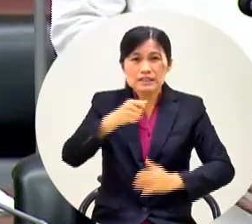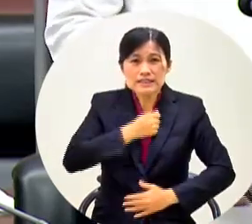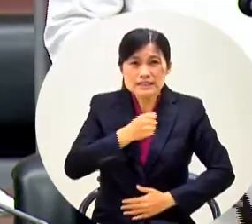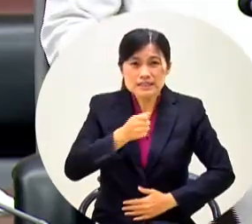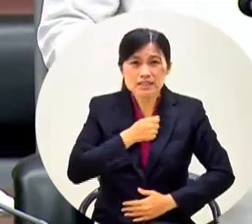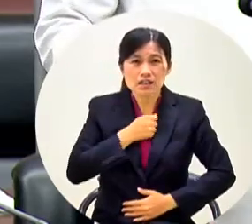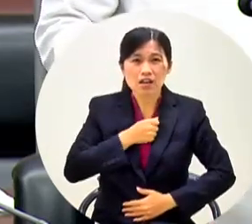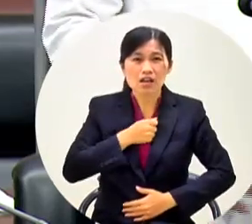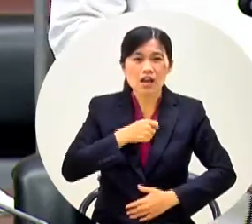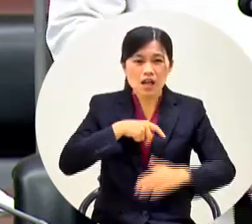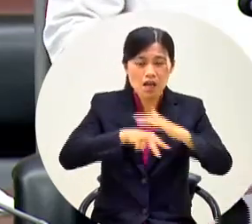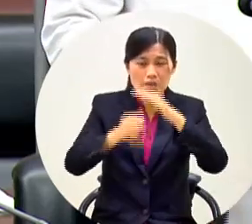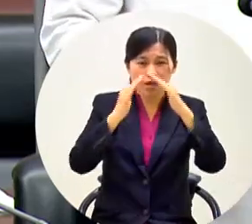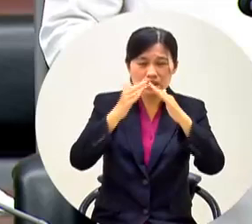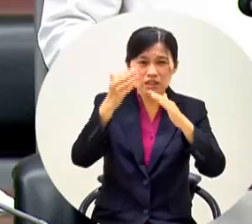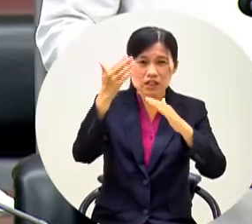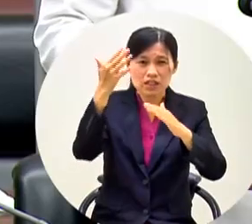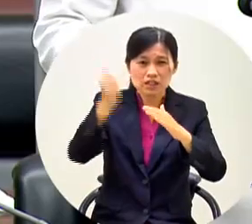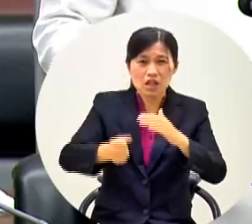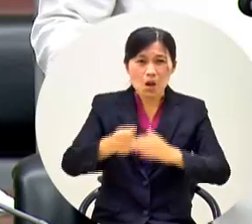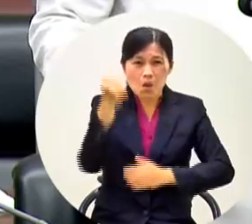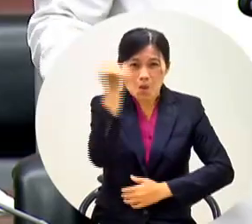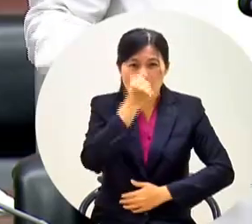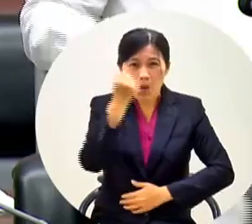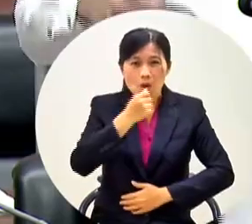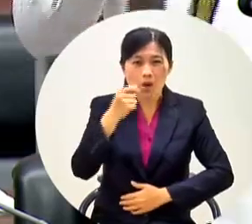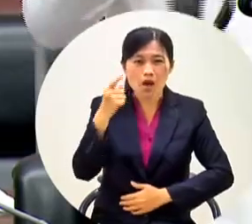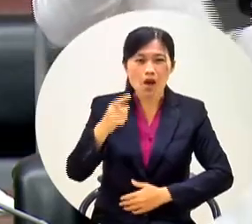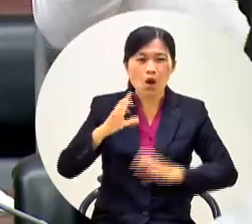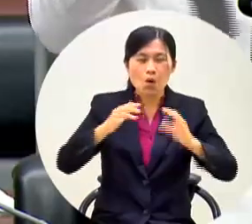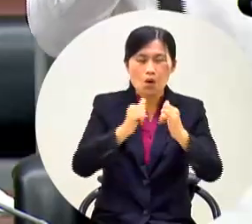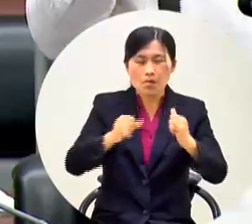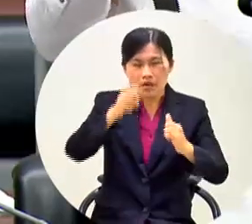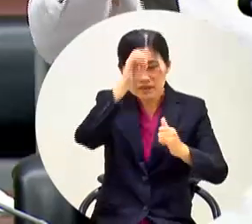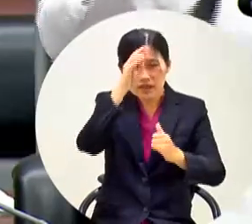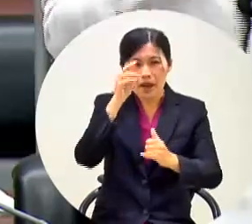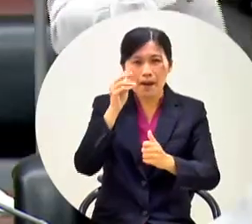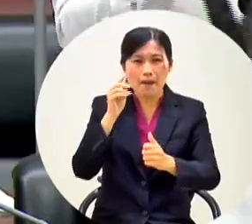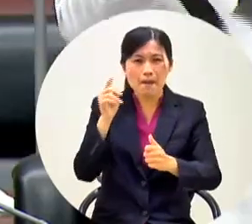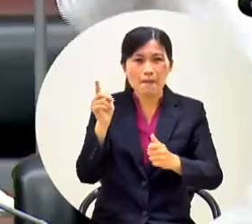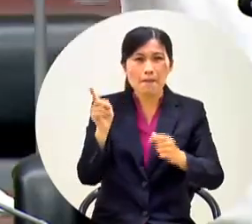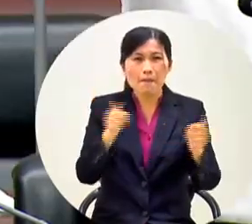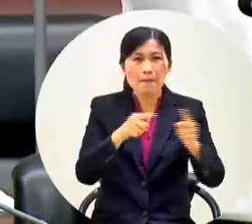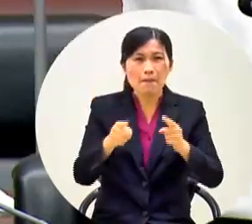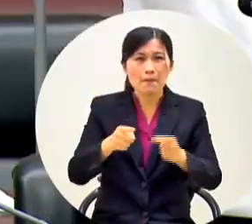党受到指挥欺人太甚。我要进行静坐。